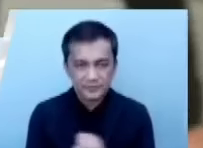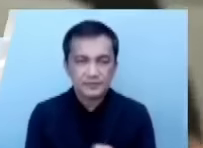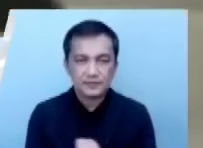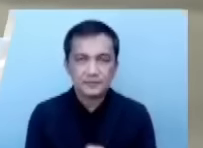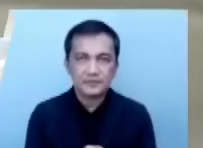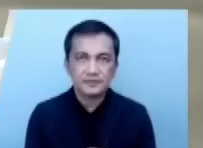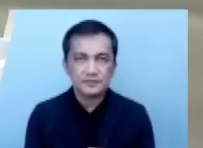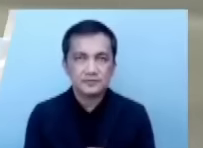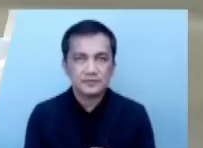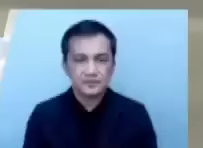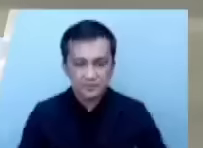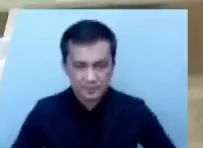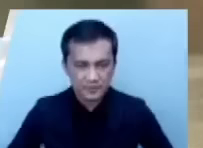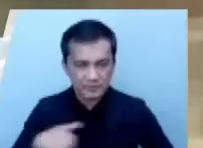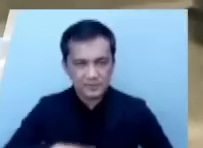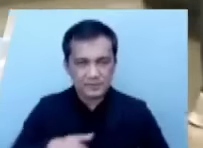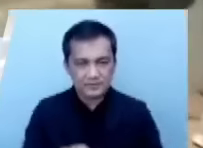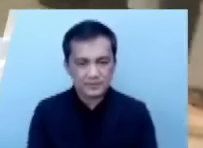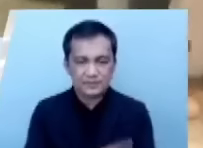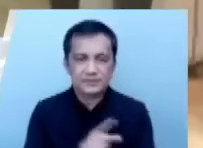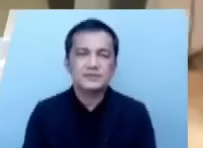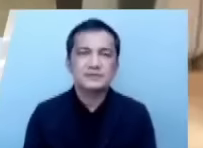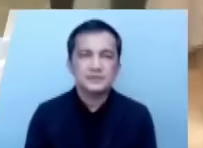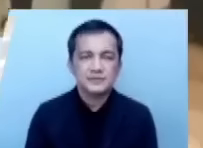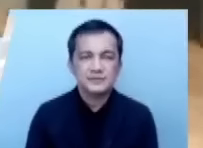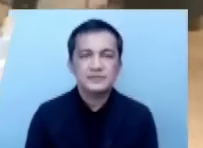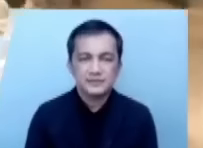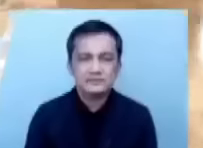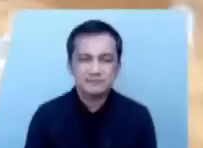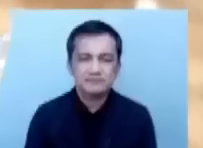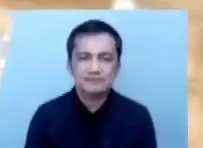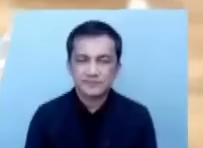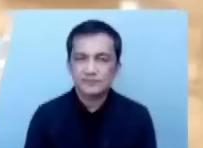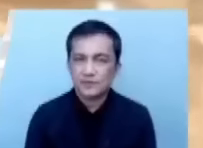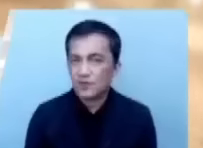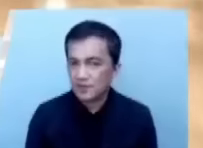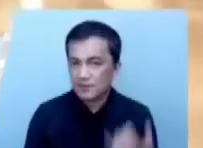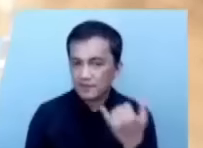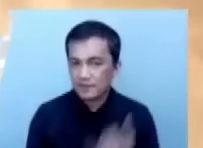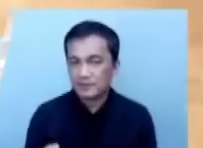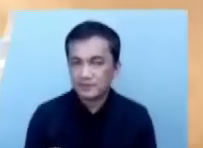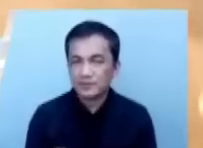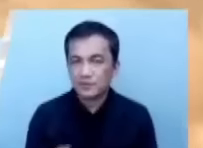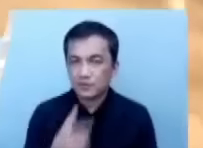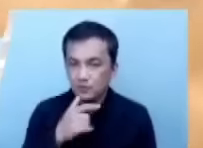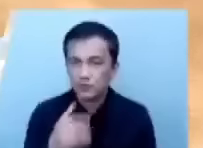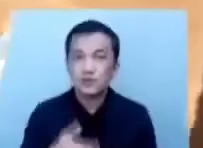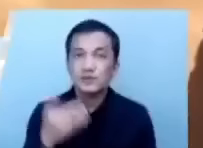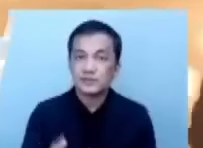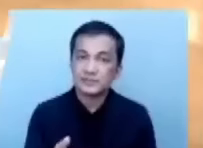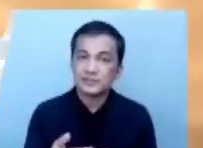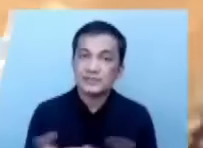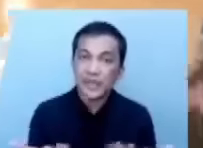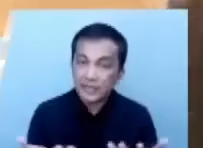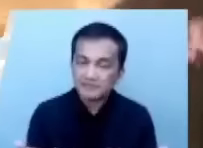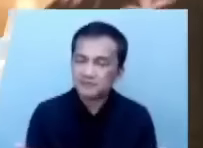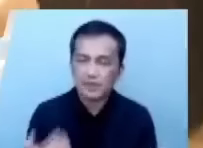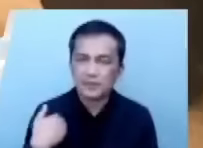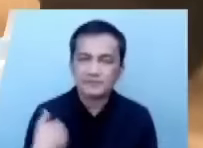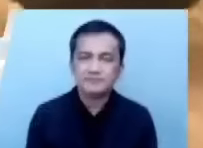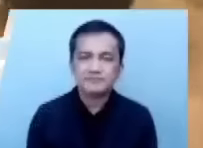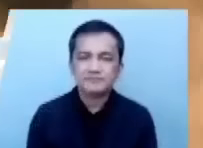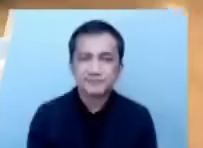ko ng matagal itong belt na to. Wala pang pinal na plano kung sino at saan ang susunod na laban ni Melvin Jerusalem.